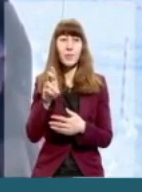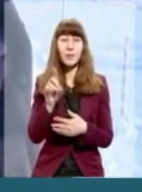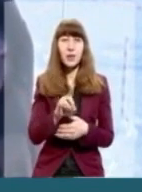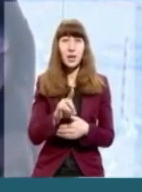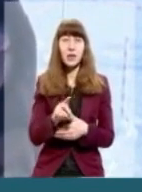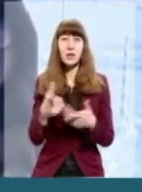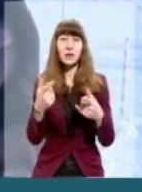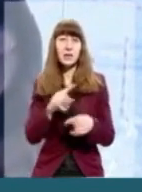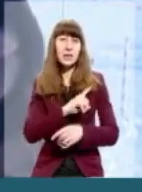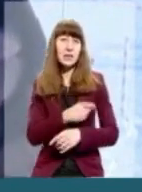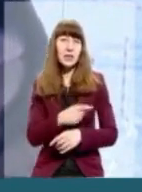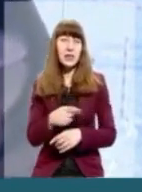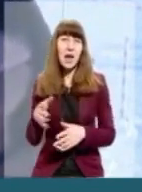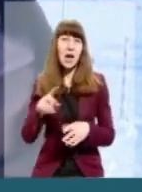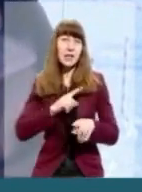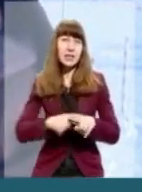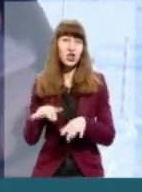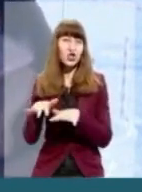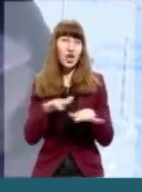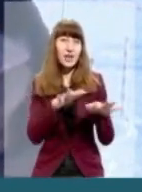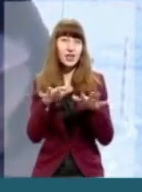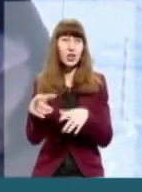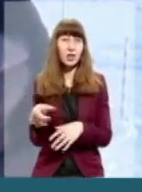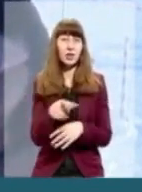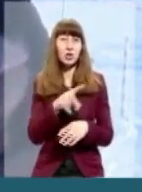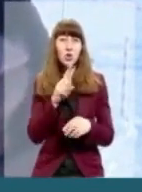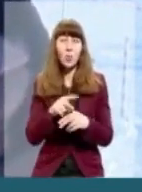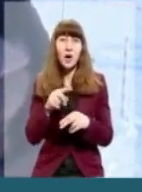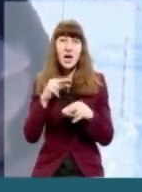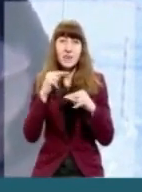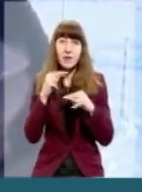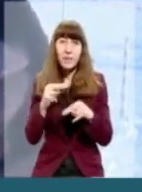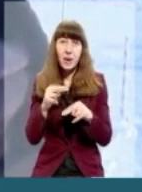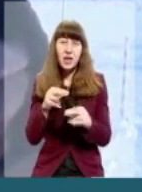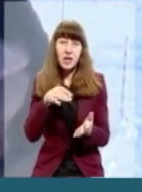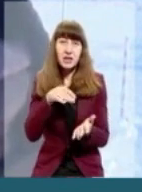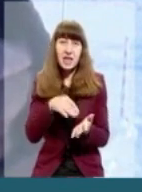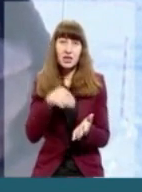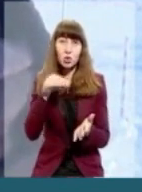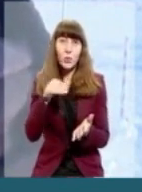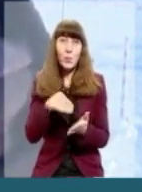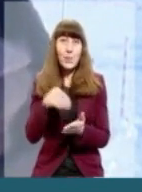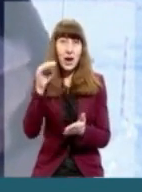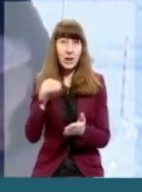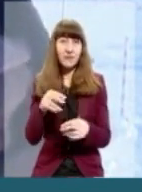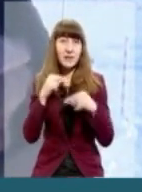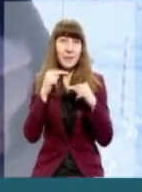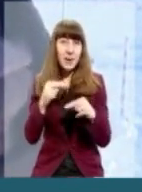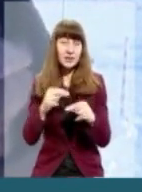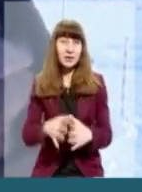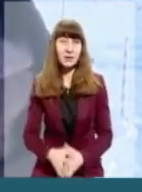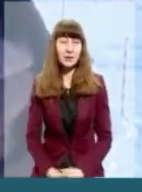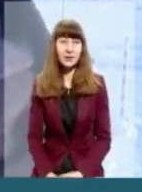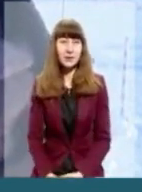сильное, чтобы поосторожнее наступали, как-то это более осмотрительнее,